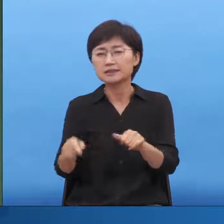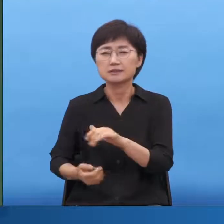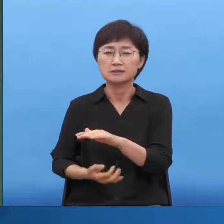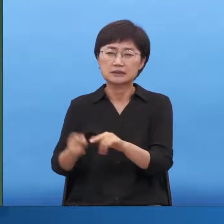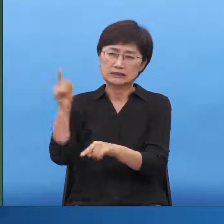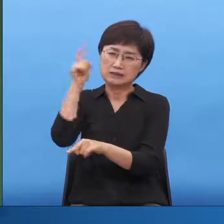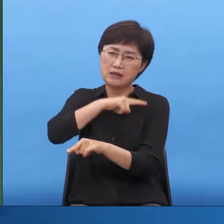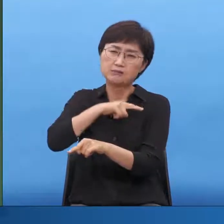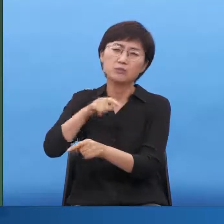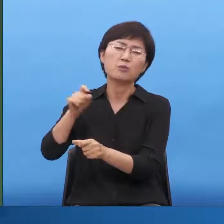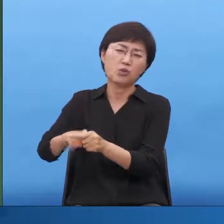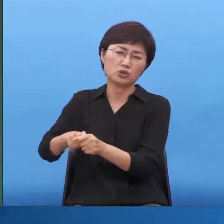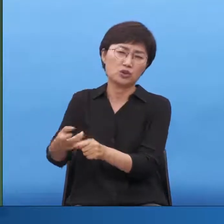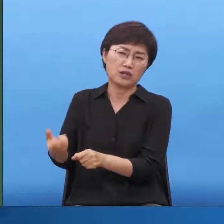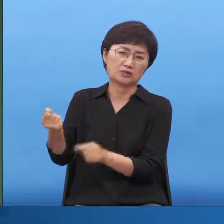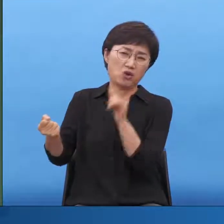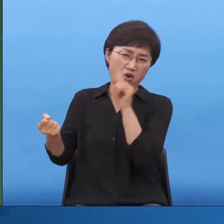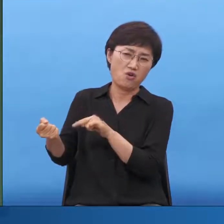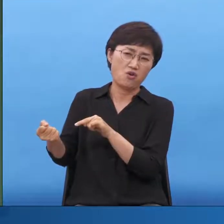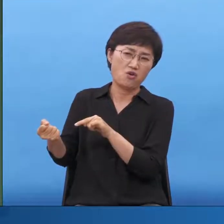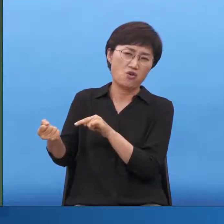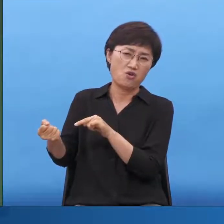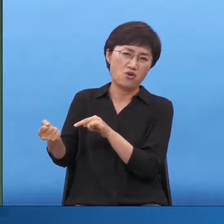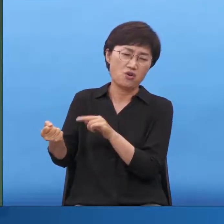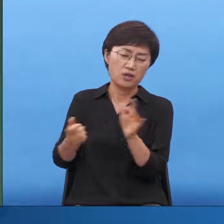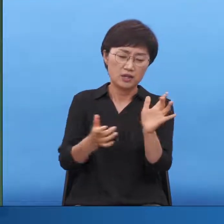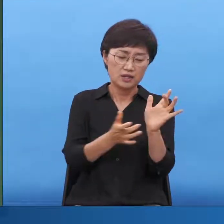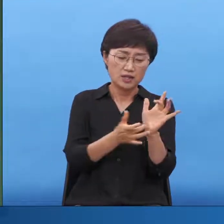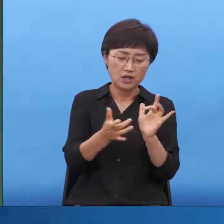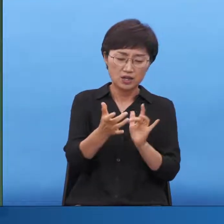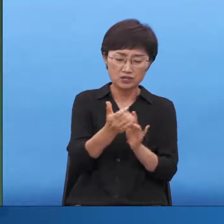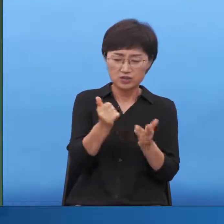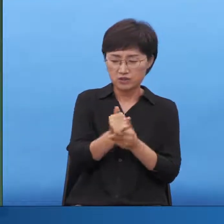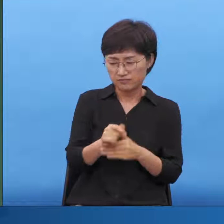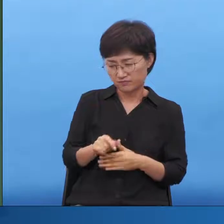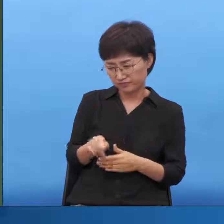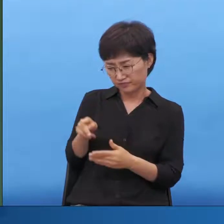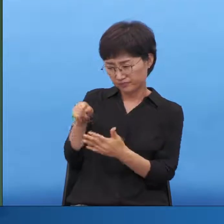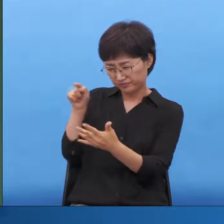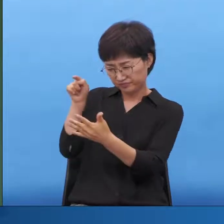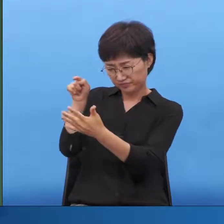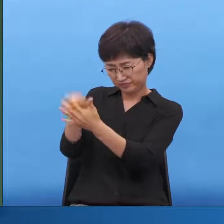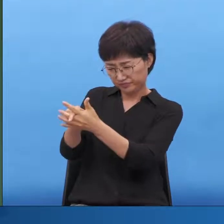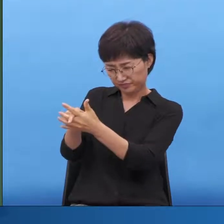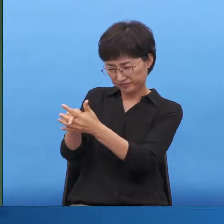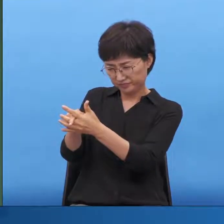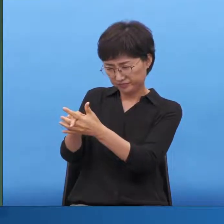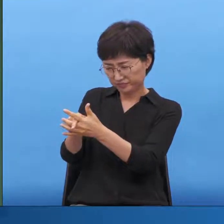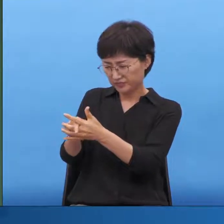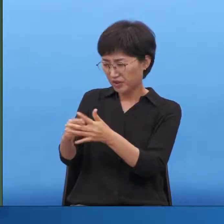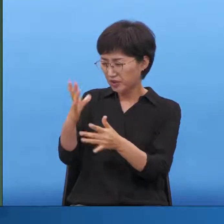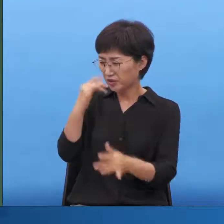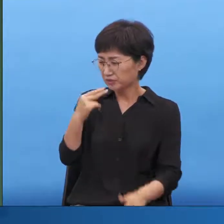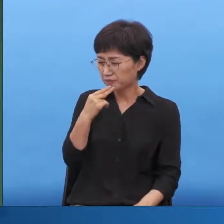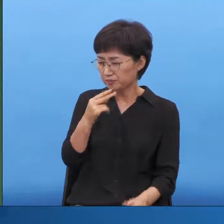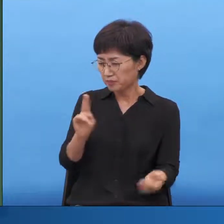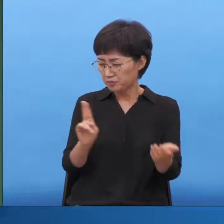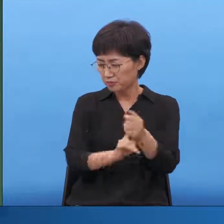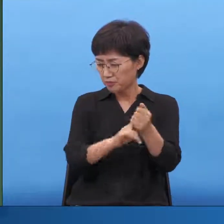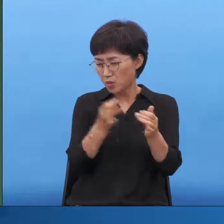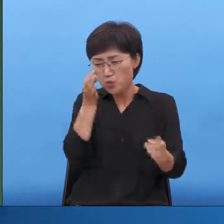했습니다. 是以这个为目的。 그런데 예수님께서는 따로이 표적을 보여주지 않겠다라고 얘기했죠.